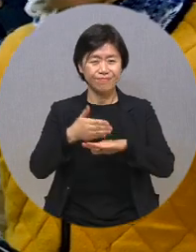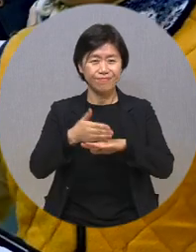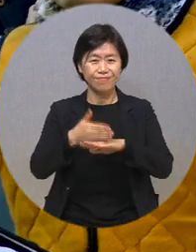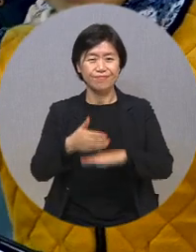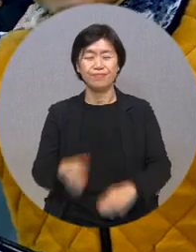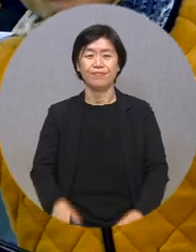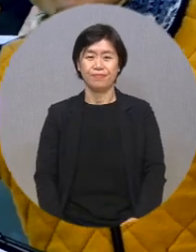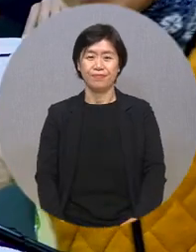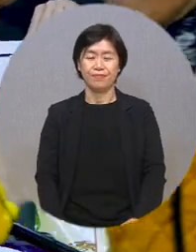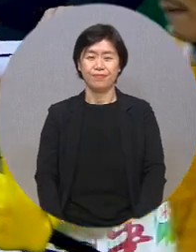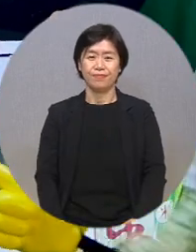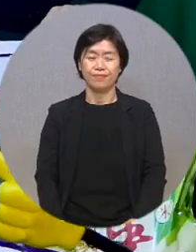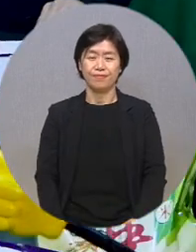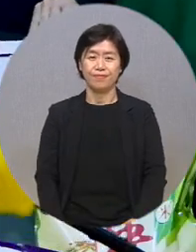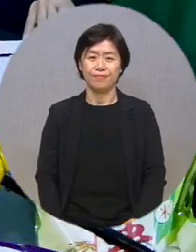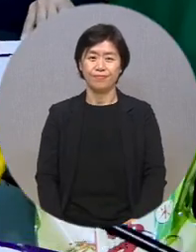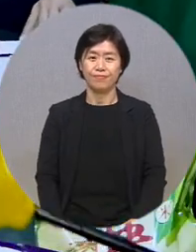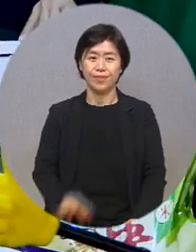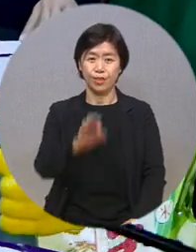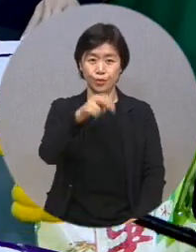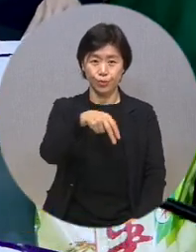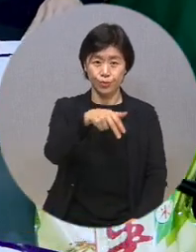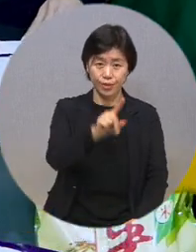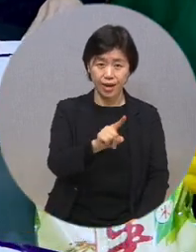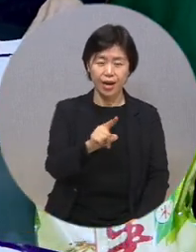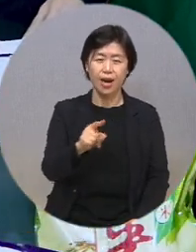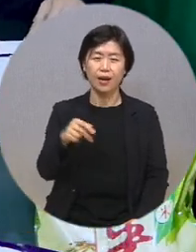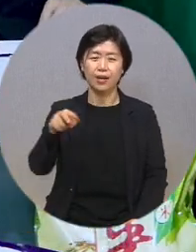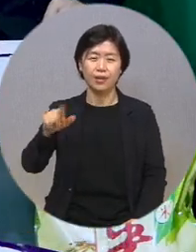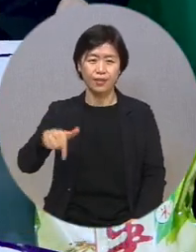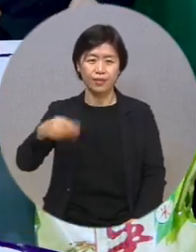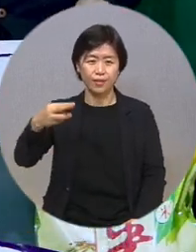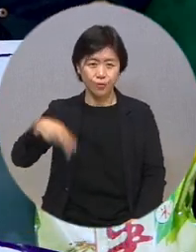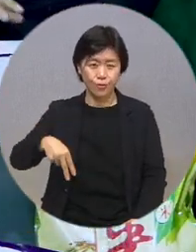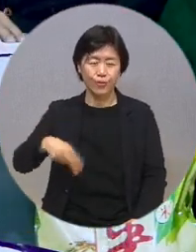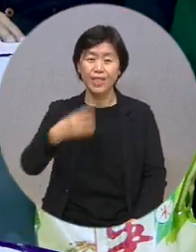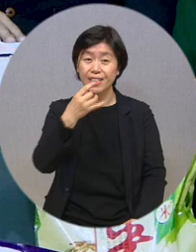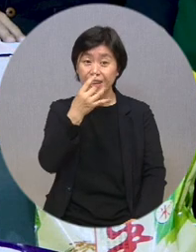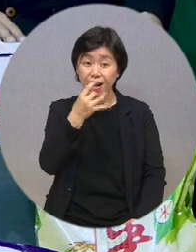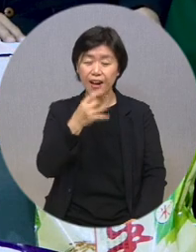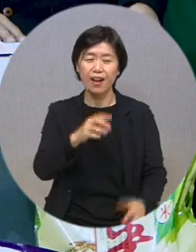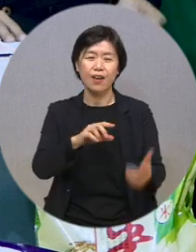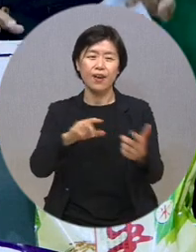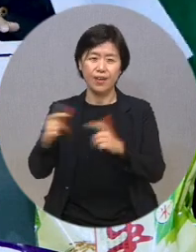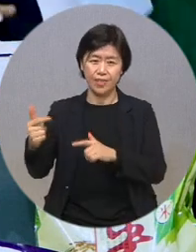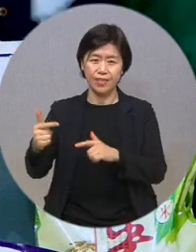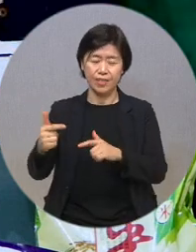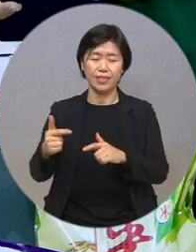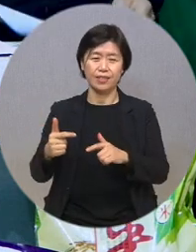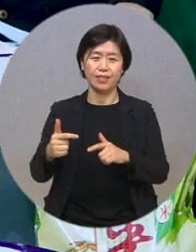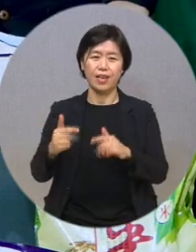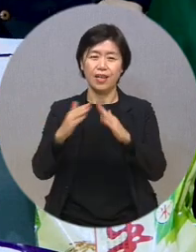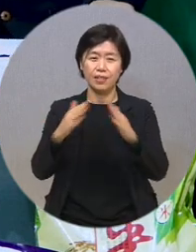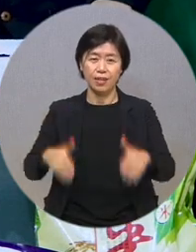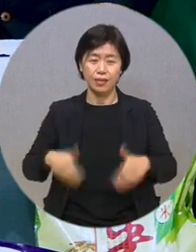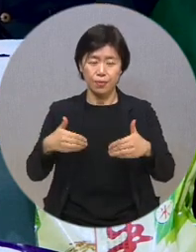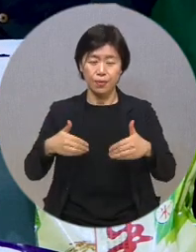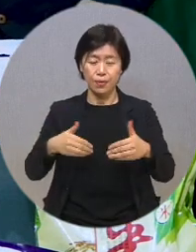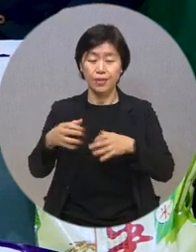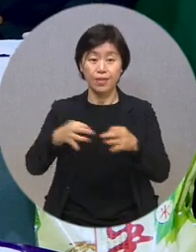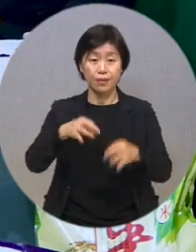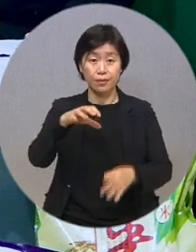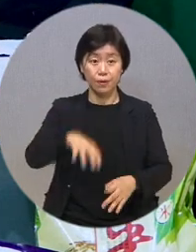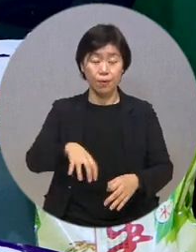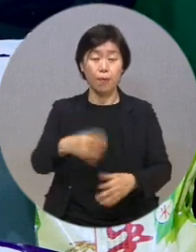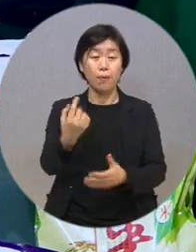역시 건강한 밥심입니다. 네, 유자차 석류즙 쌀은요 진짜 남도장터에서 다 구매를 하실 수가 있고 자 다음은